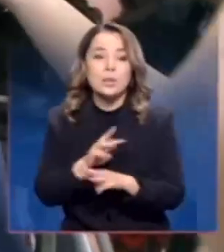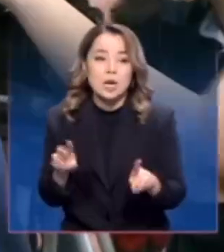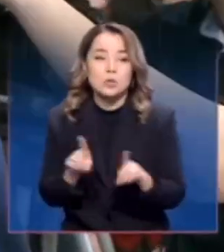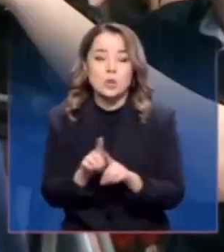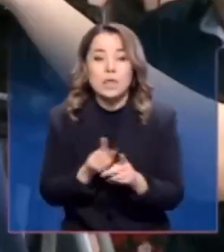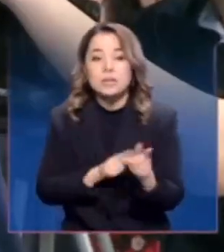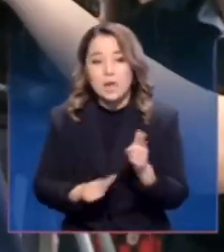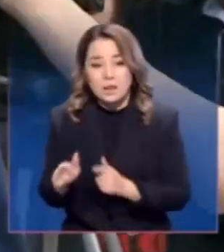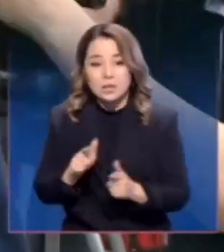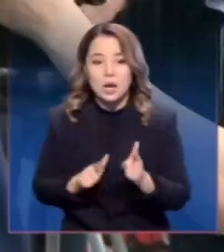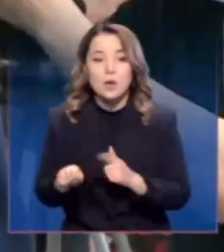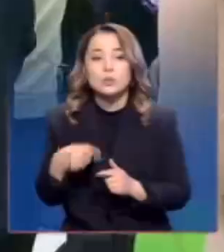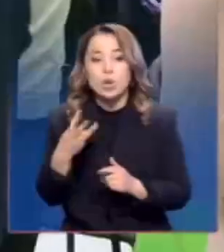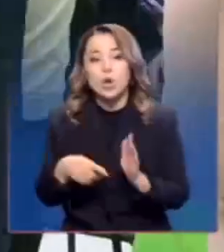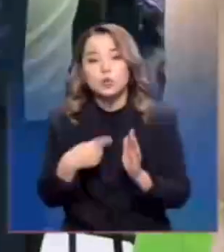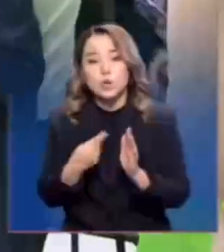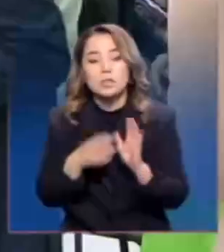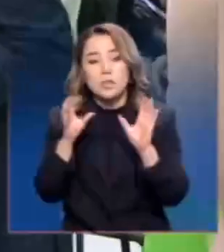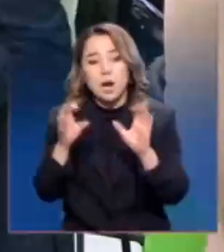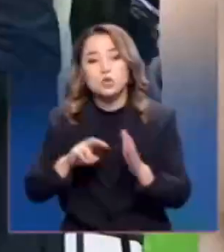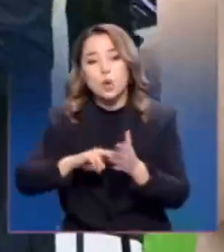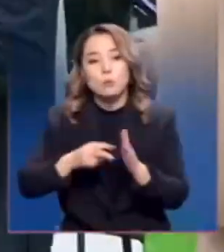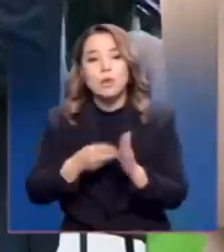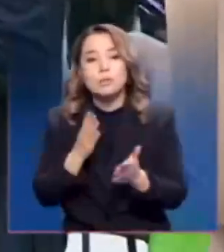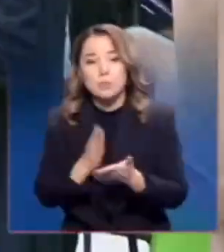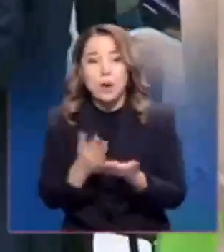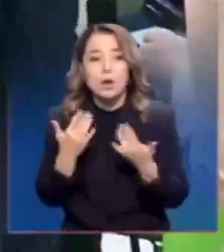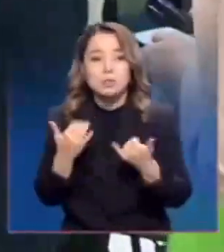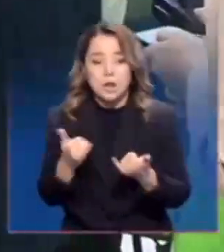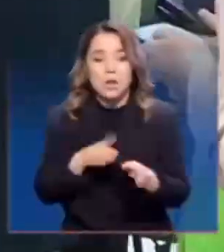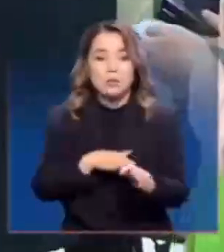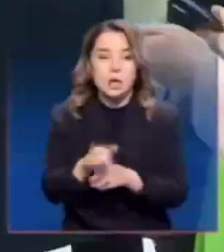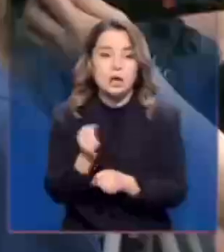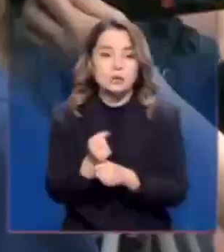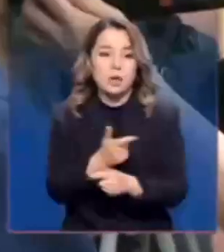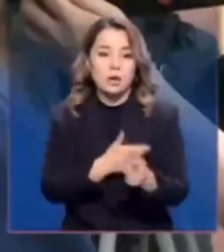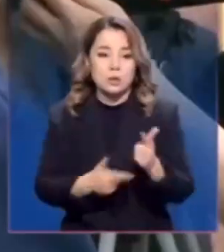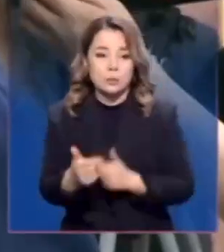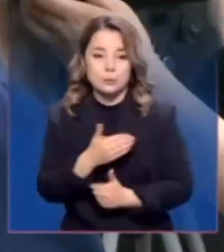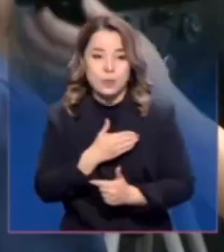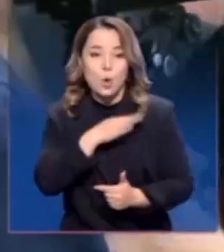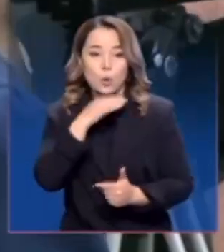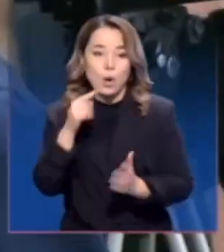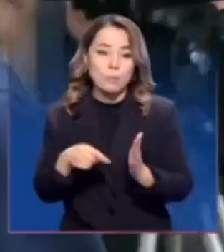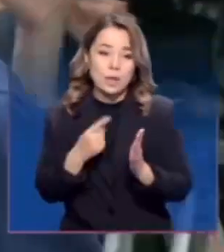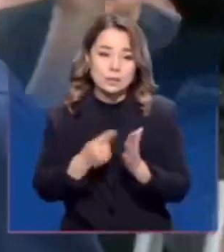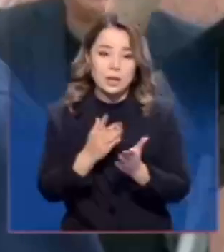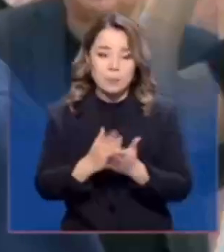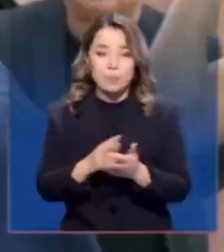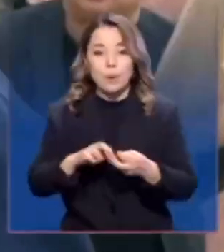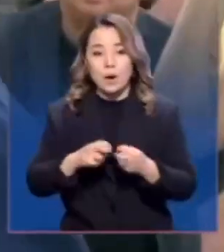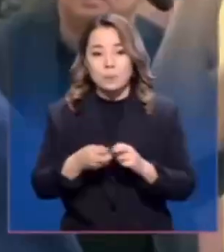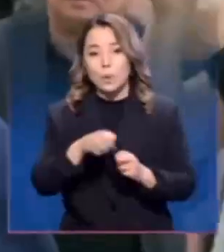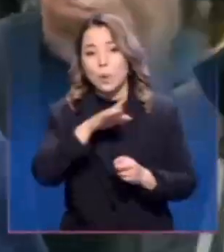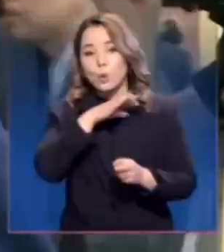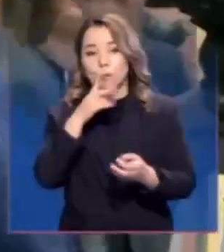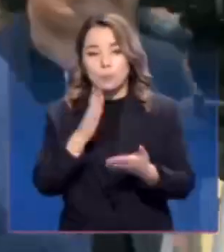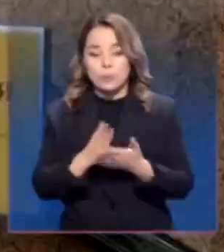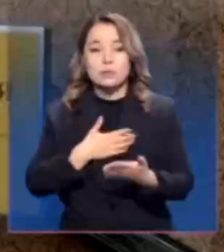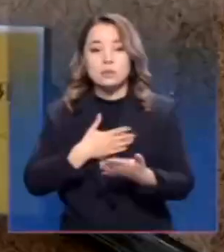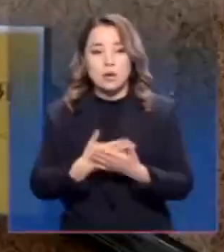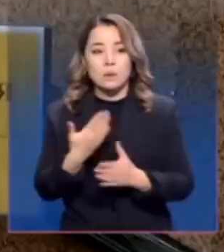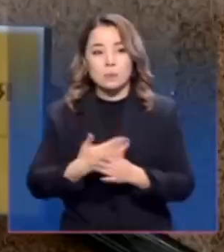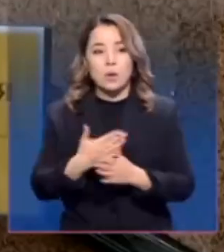болған тұста дайындап қойған бірнеше заң жобасы бар екен. Енді соны іске асырмақ. көп мәселелері бар, проблемалық мәселелер аз емес, онымен біз